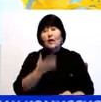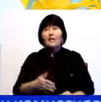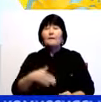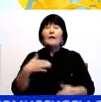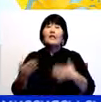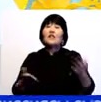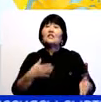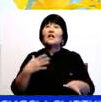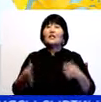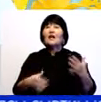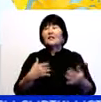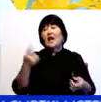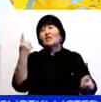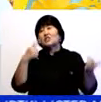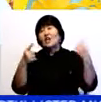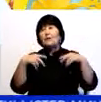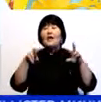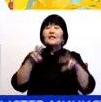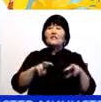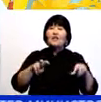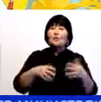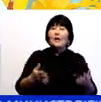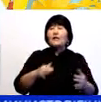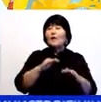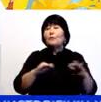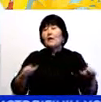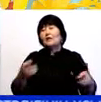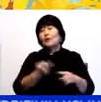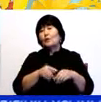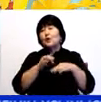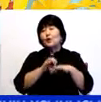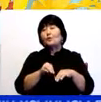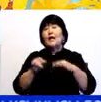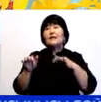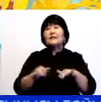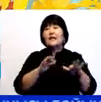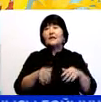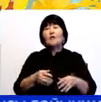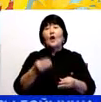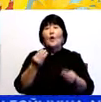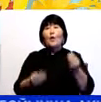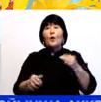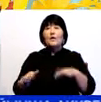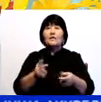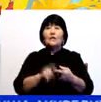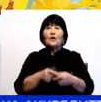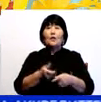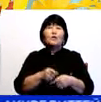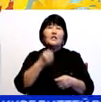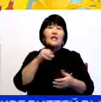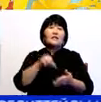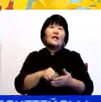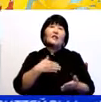жақты дайындалған, шығармашыл, ізденімпаз. Балалар да осы ұйымдастырған іс-әрекетке, ойын іс-әрекеттеріне өте жақсы